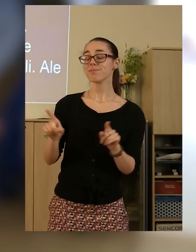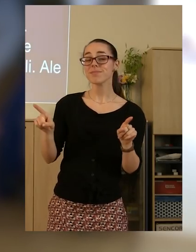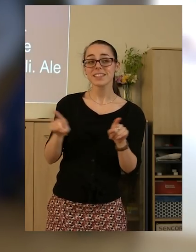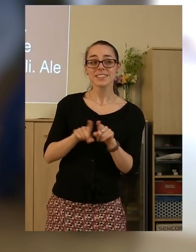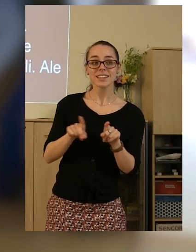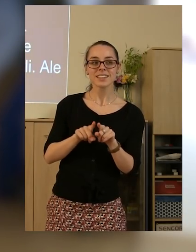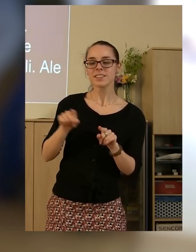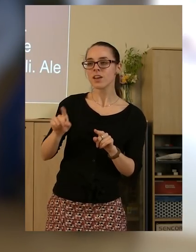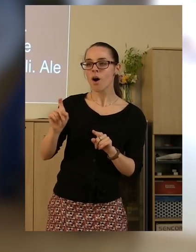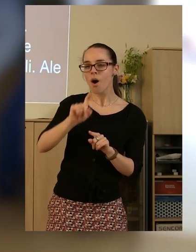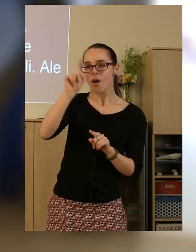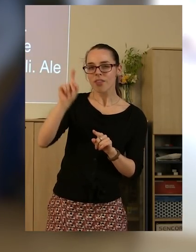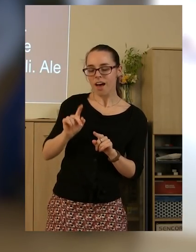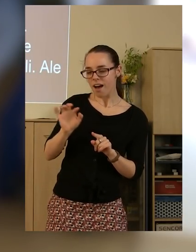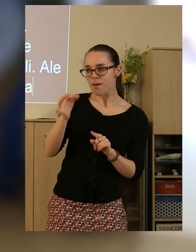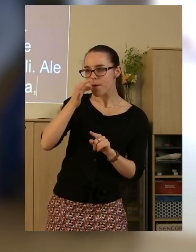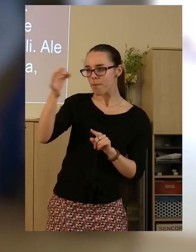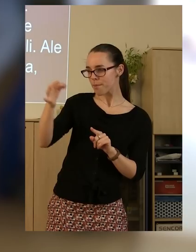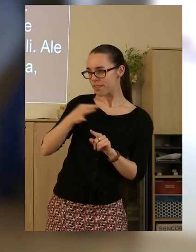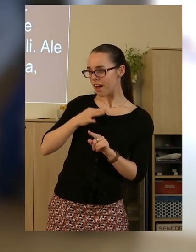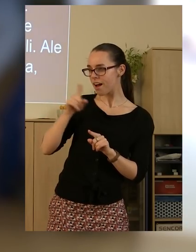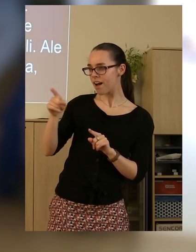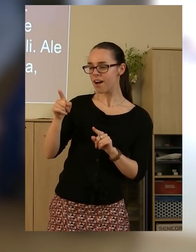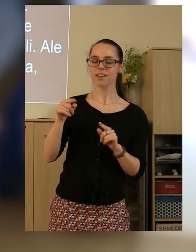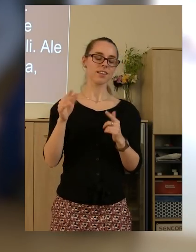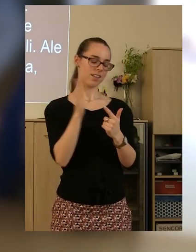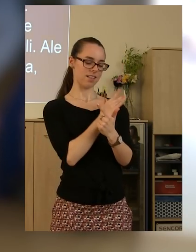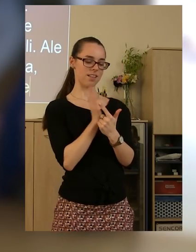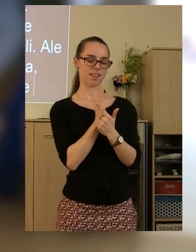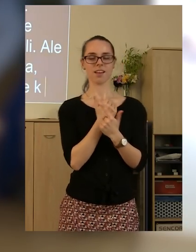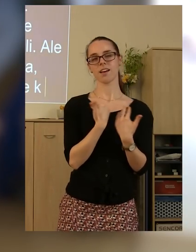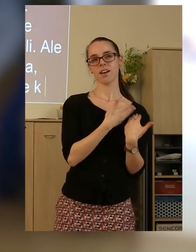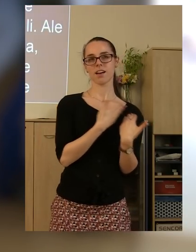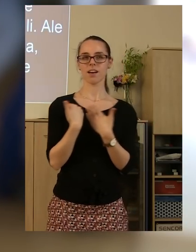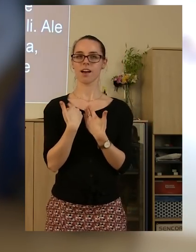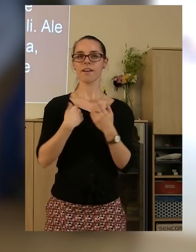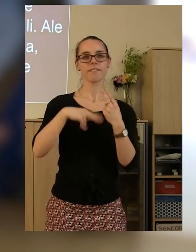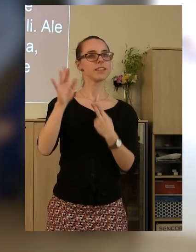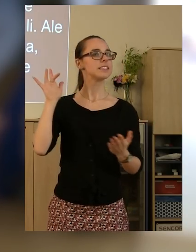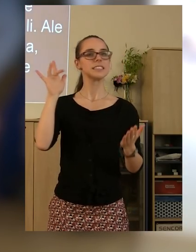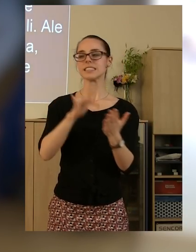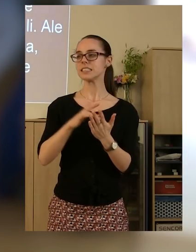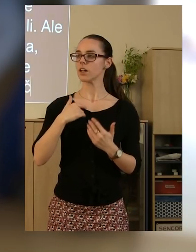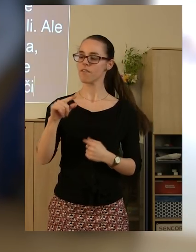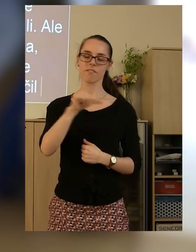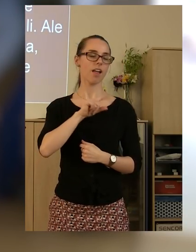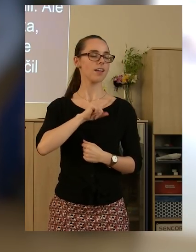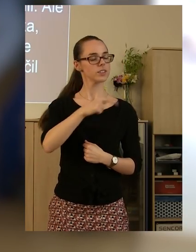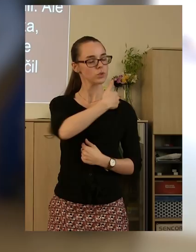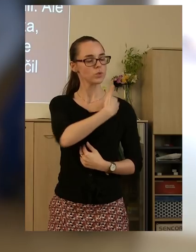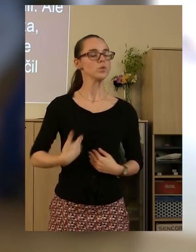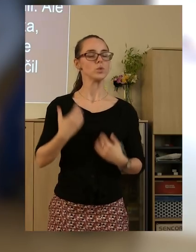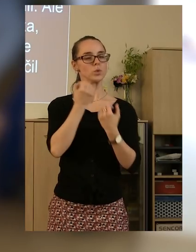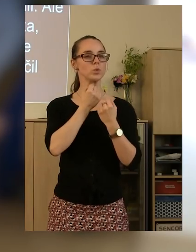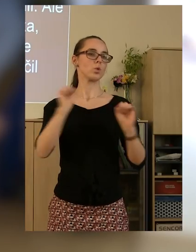ta otázka, kterou kladete vy, směřuje instanci, kterou bych označil jako svobodná vůle. A to, a osobně bych řekl, že